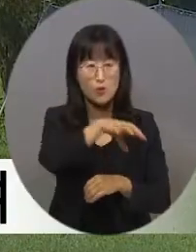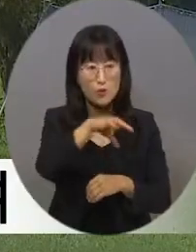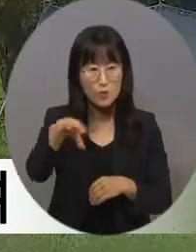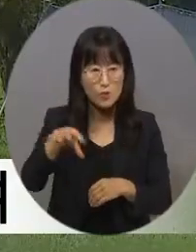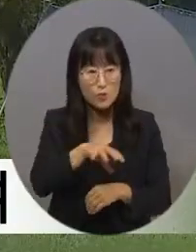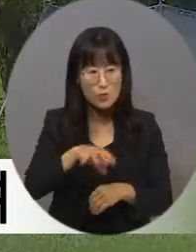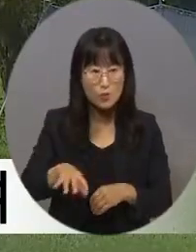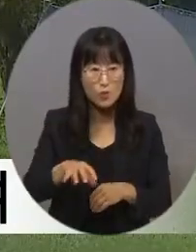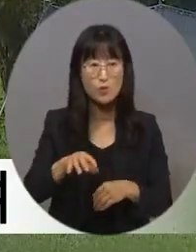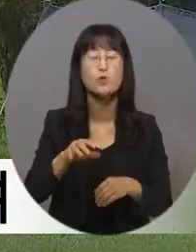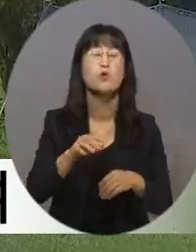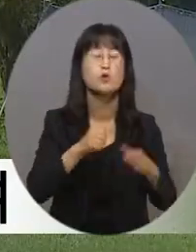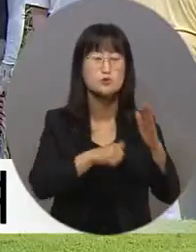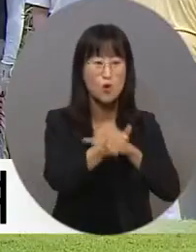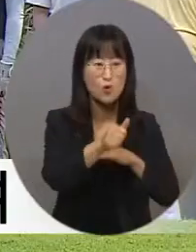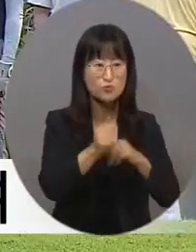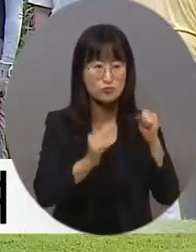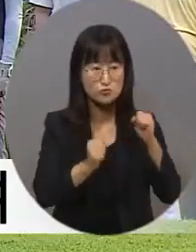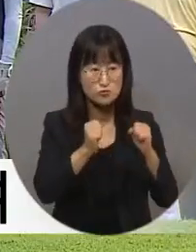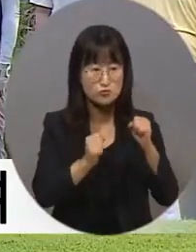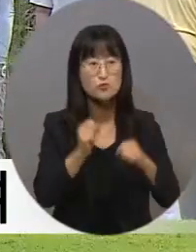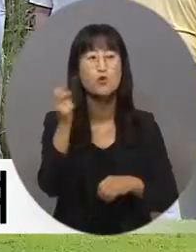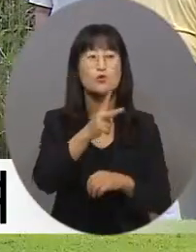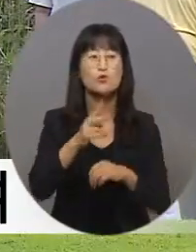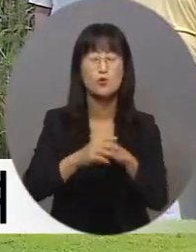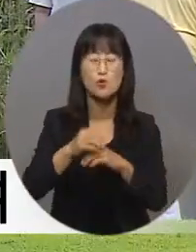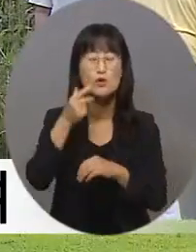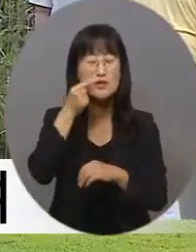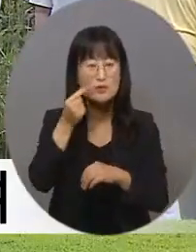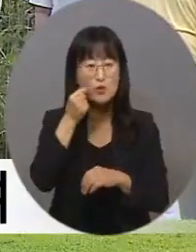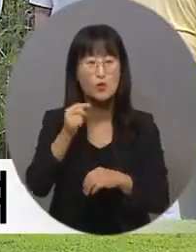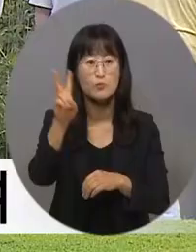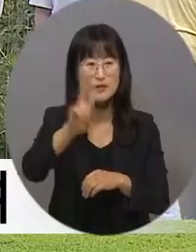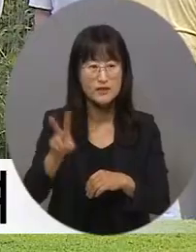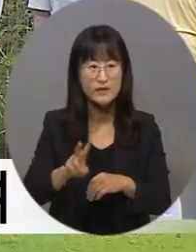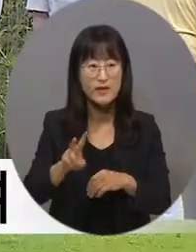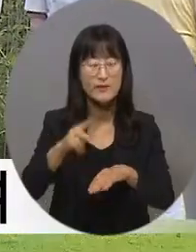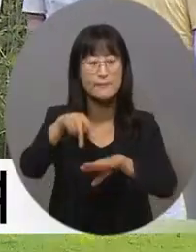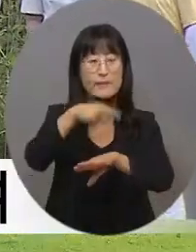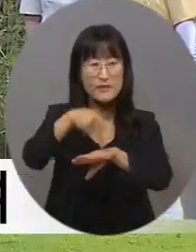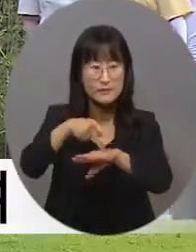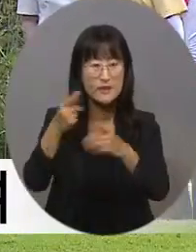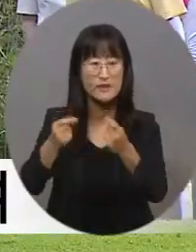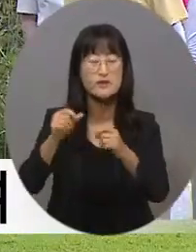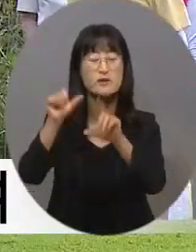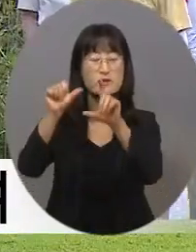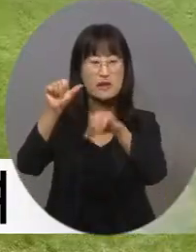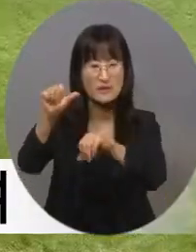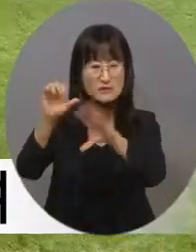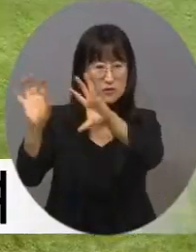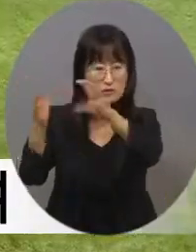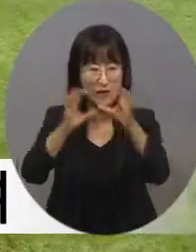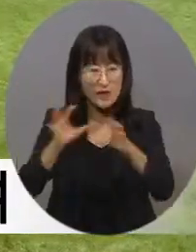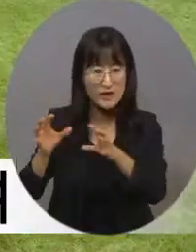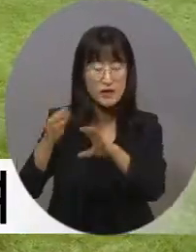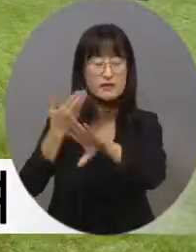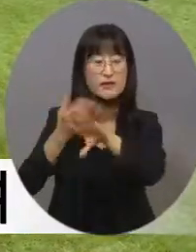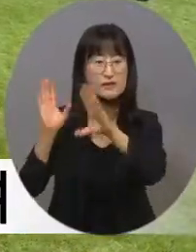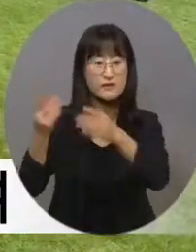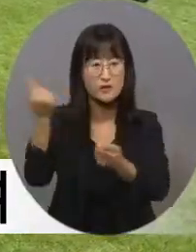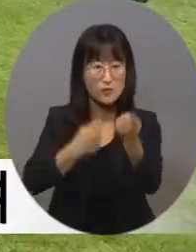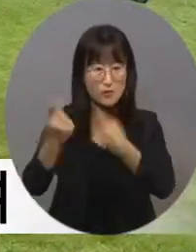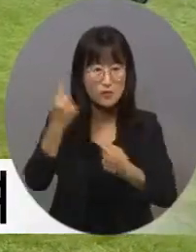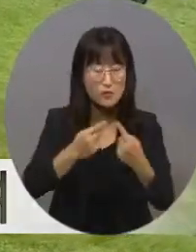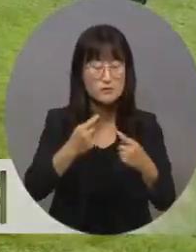선수와 생활체육 동호인을 비롯해 일본, 베트남, 필리핀 등 5개국의 해외 선수들이 참여해 새로운 장애인